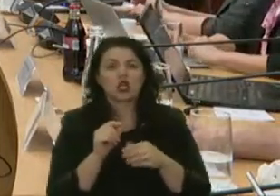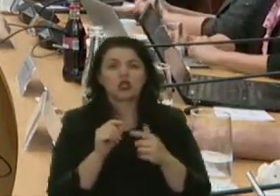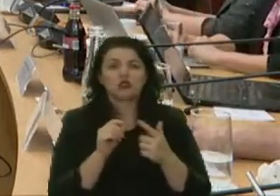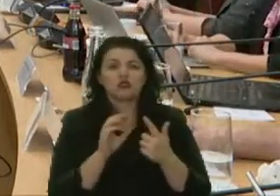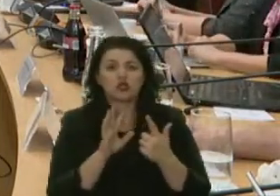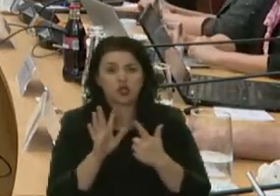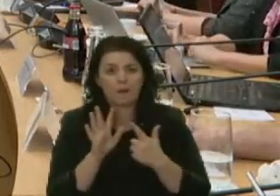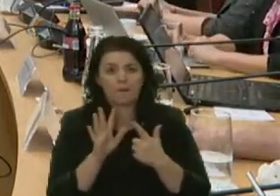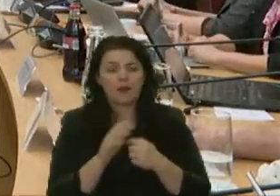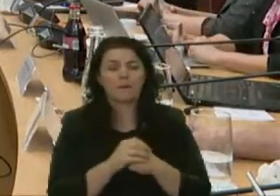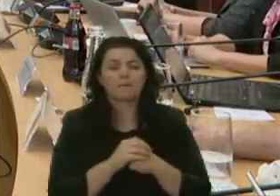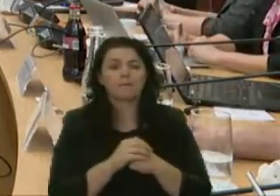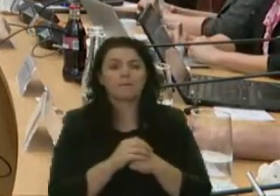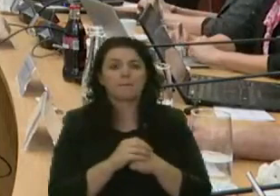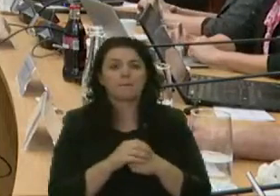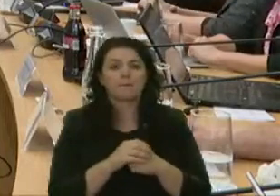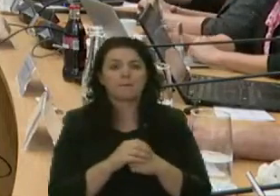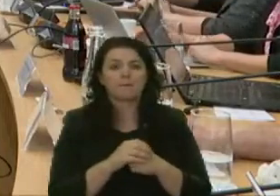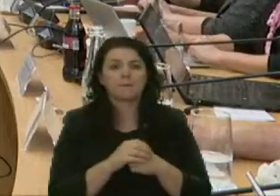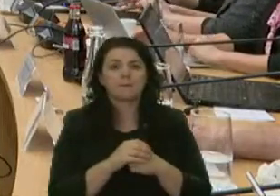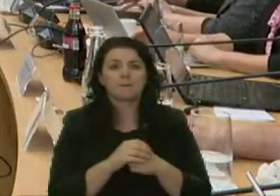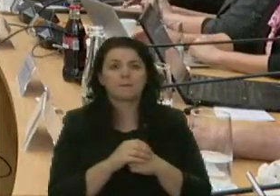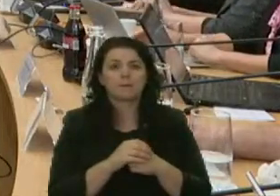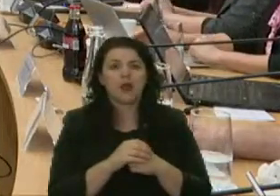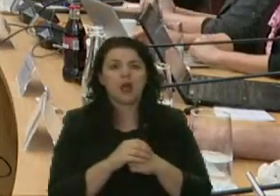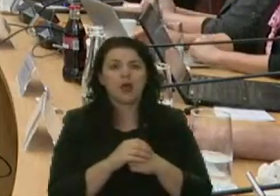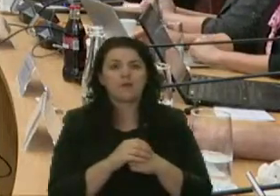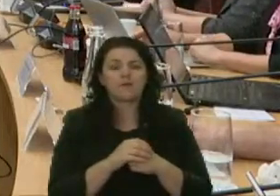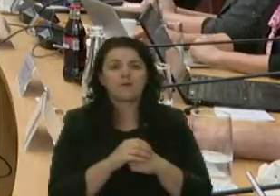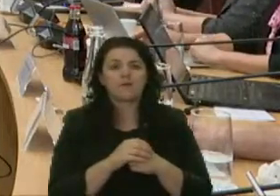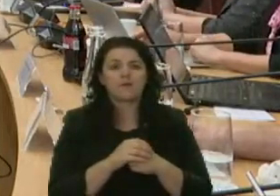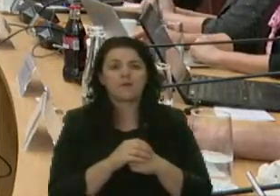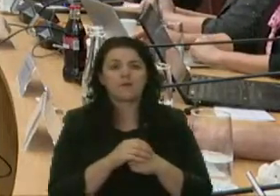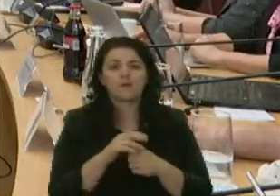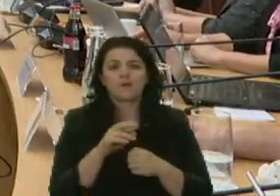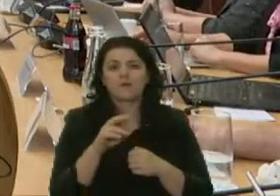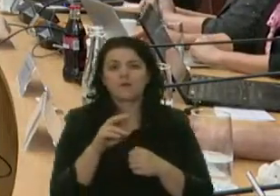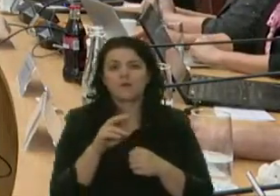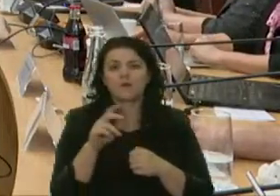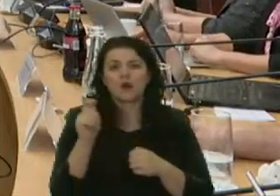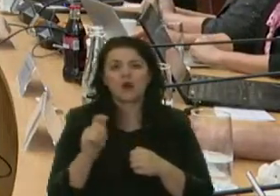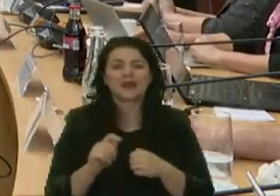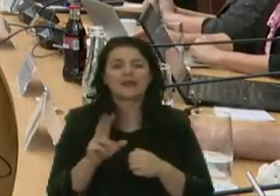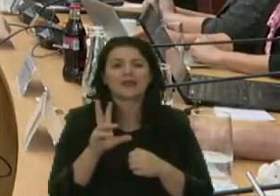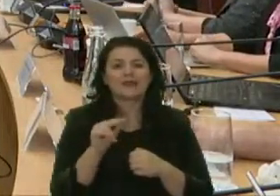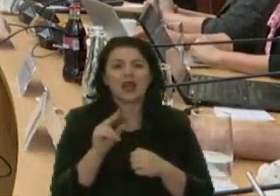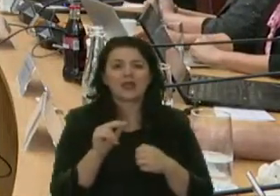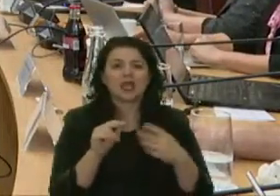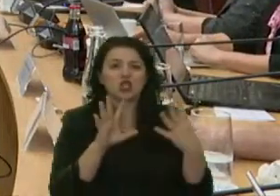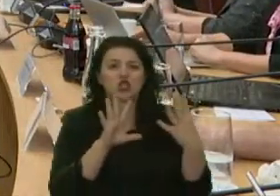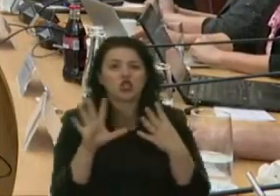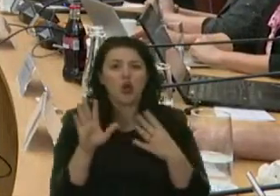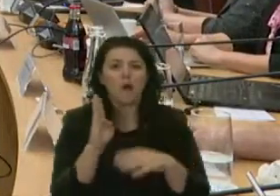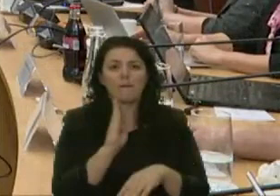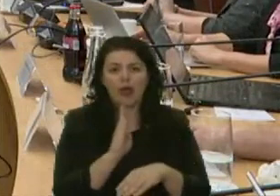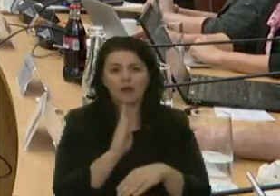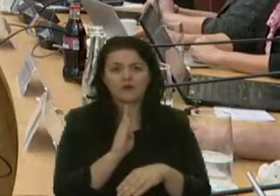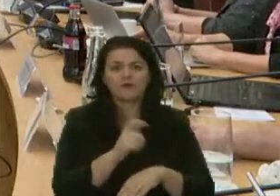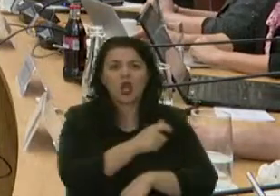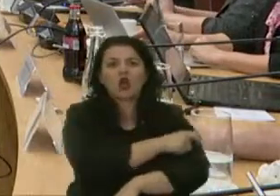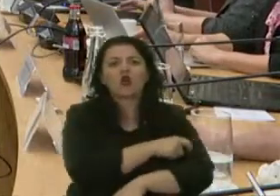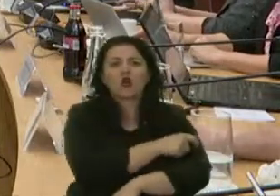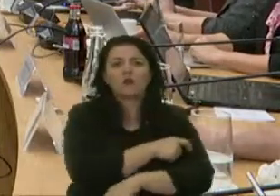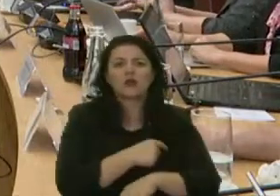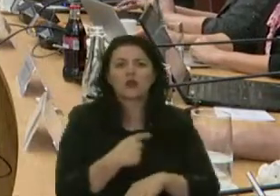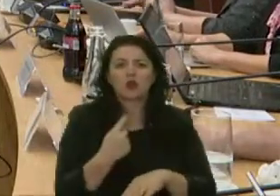punctul 39b Comisia 1 Comisia de buget aviz favorabil Comisia 2 Comisia juridică aviz favorabil Comisia 5 Comisia